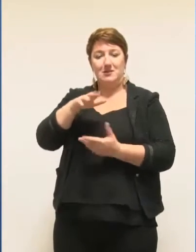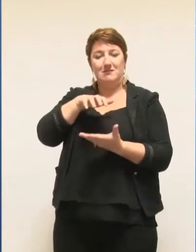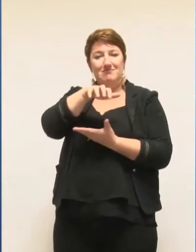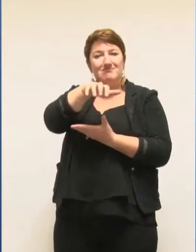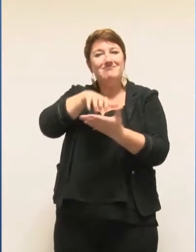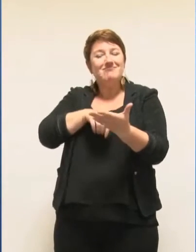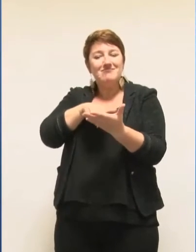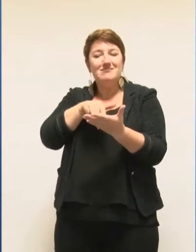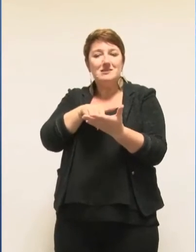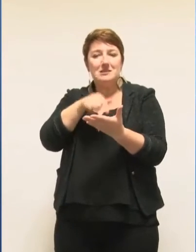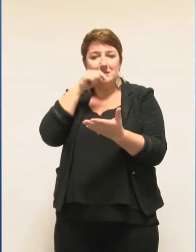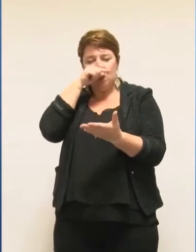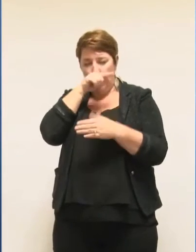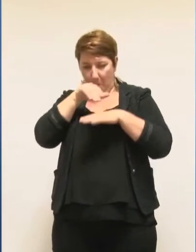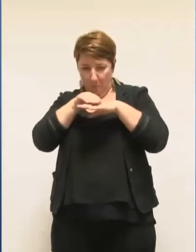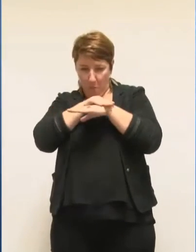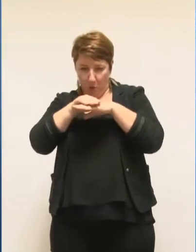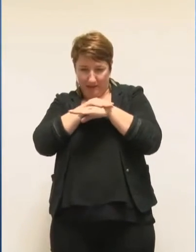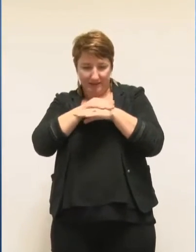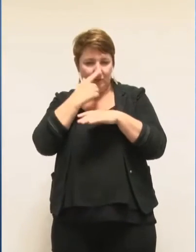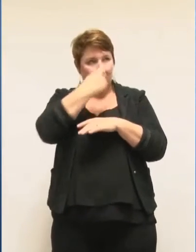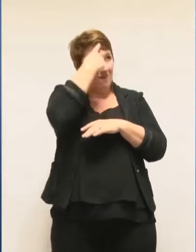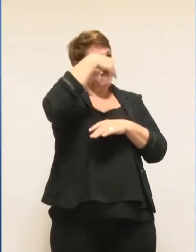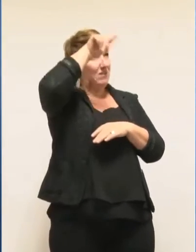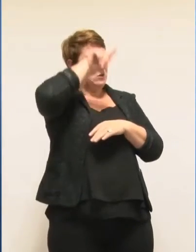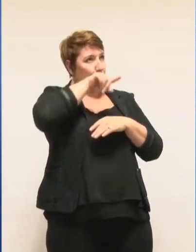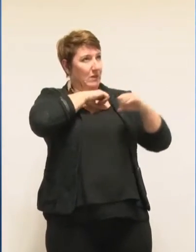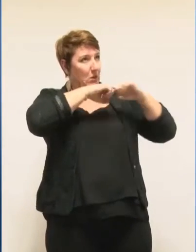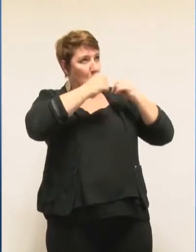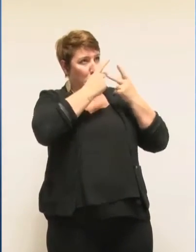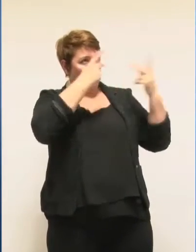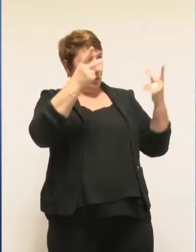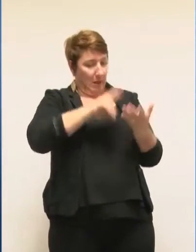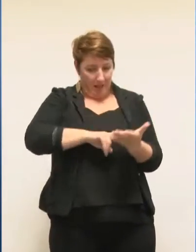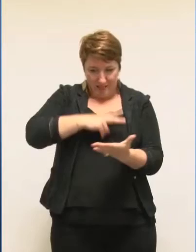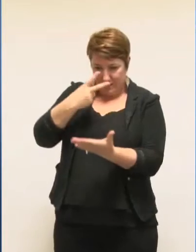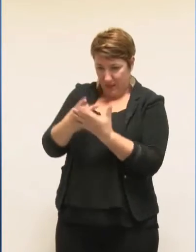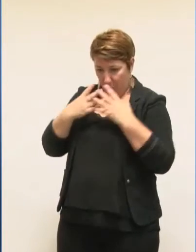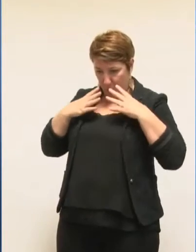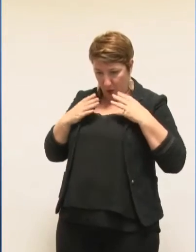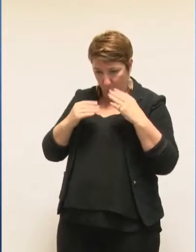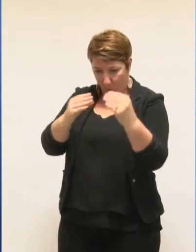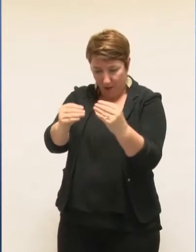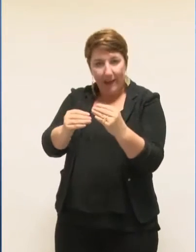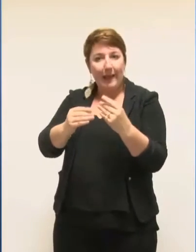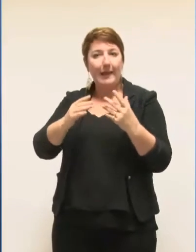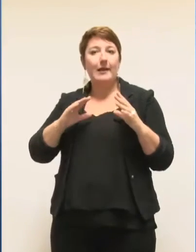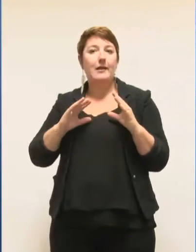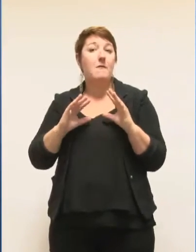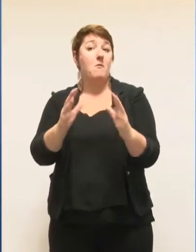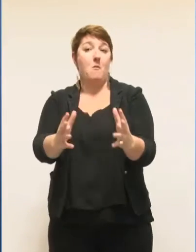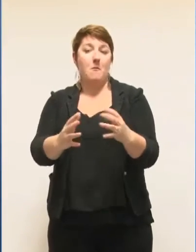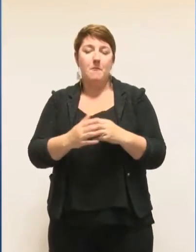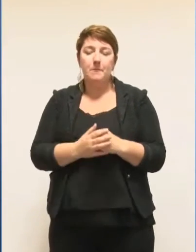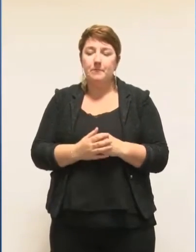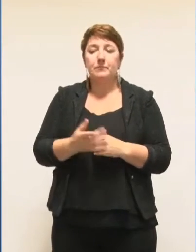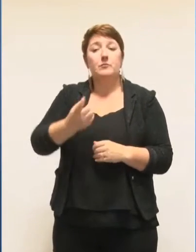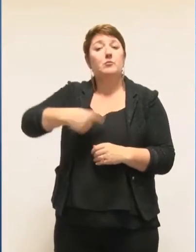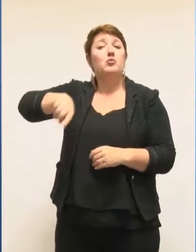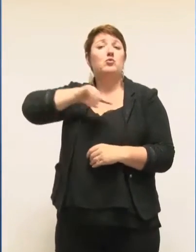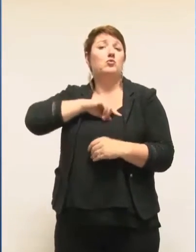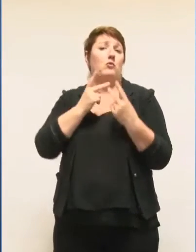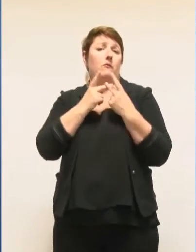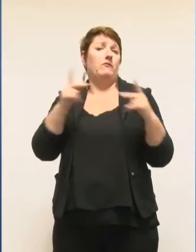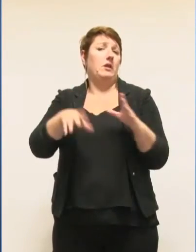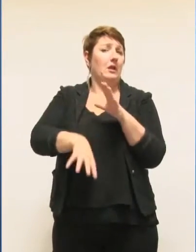route politique, une traduction de la philosophie de l'action publique, qui est celle des élus à l'échelle de notre commune. Elle dit